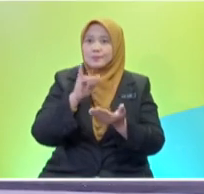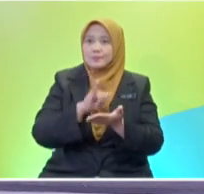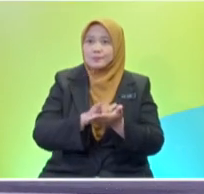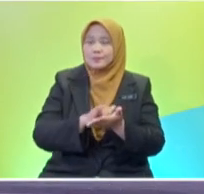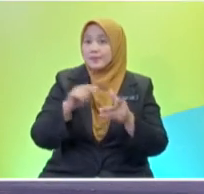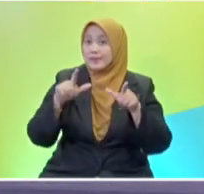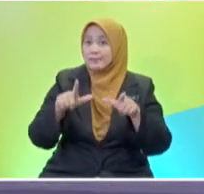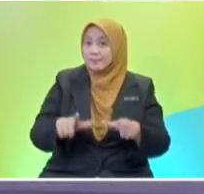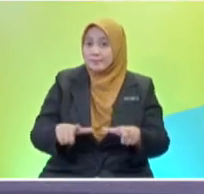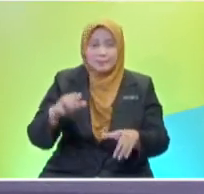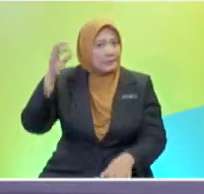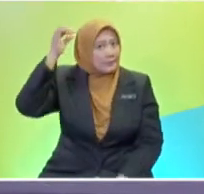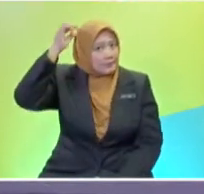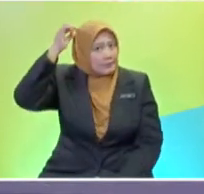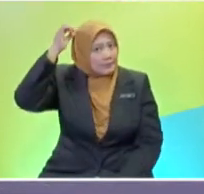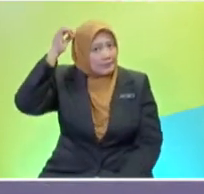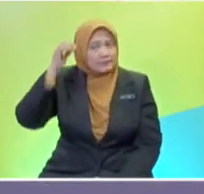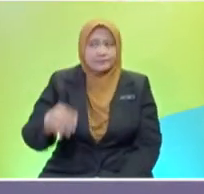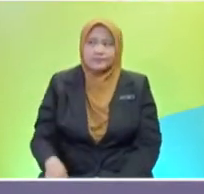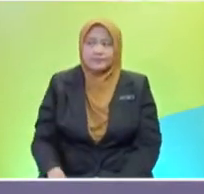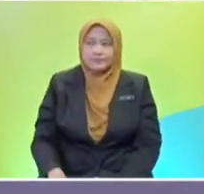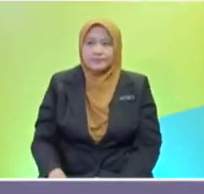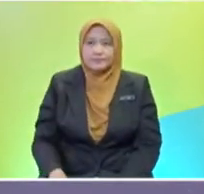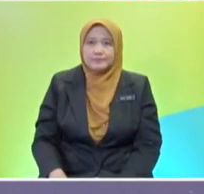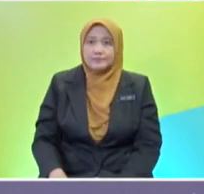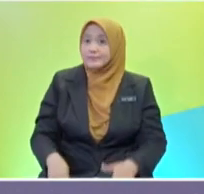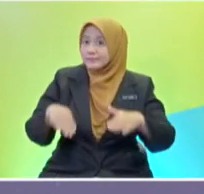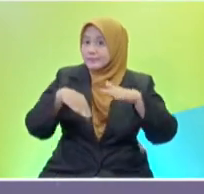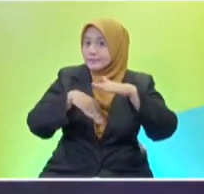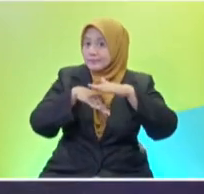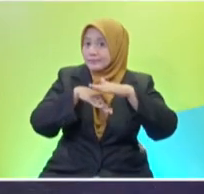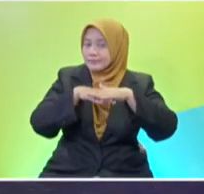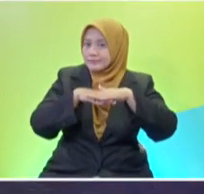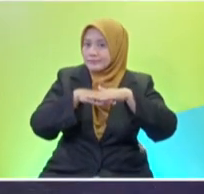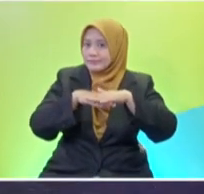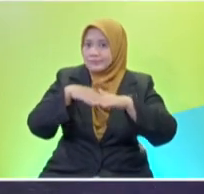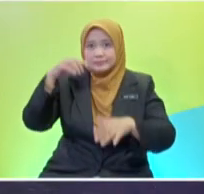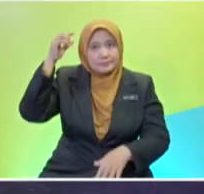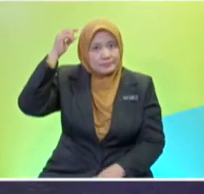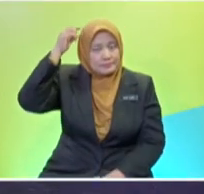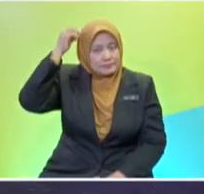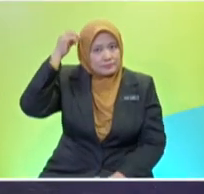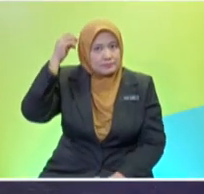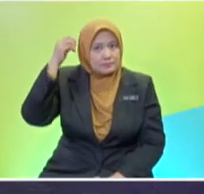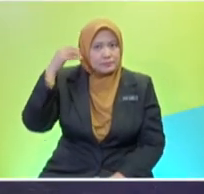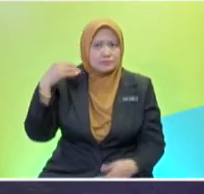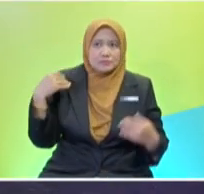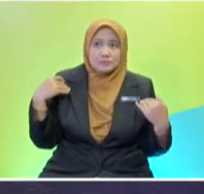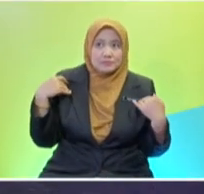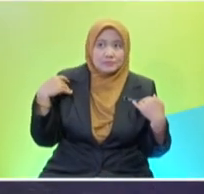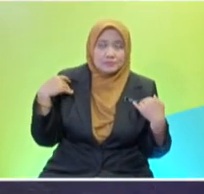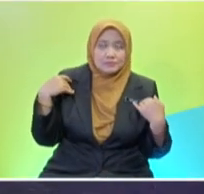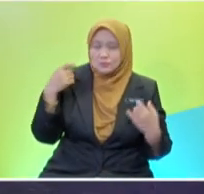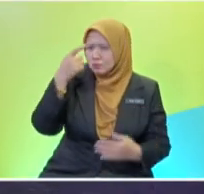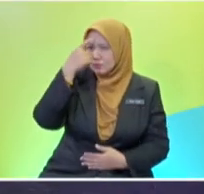kemudian di bawah rambut nih kita ada dua untuk Apa anggota badan yang kita gunakan untuk melihat